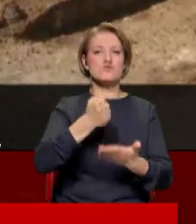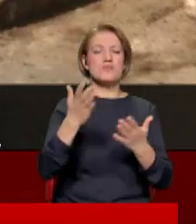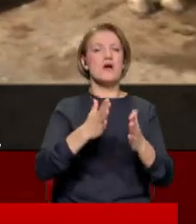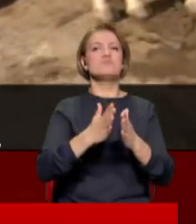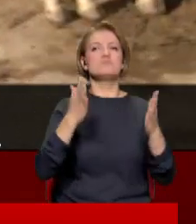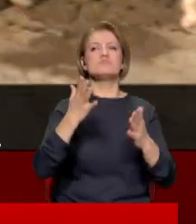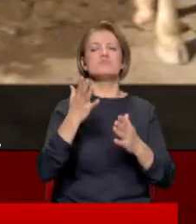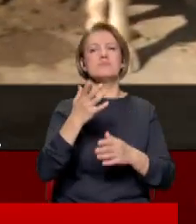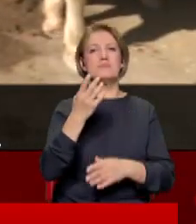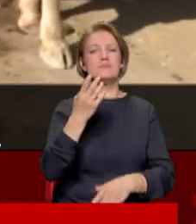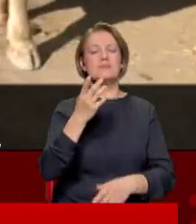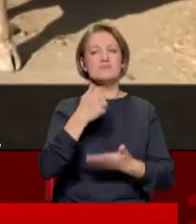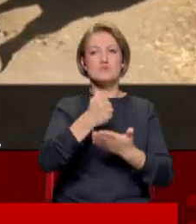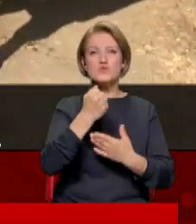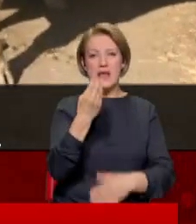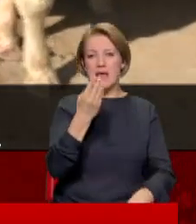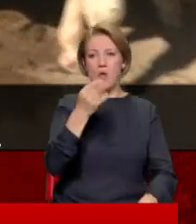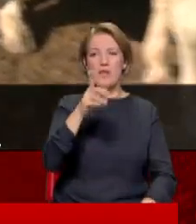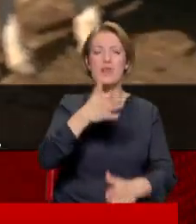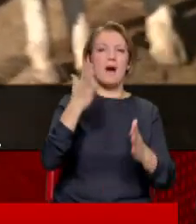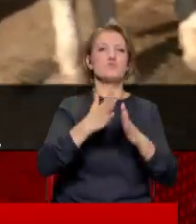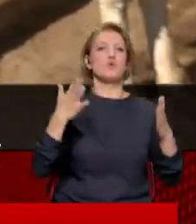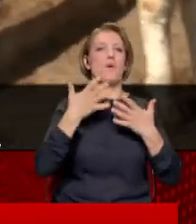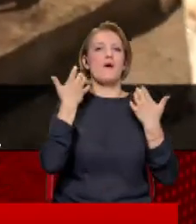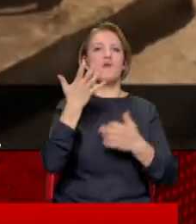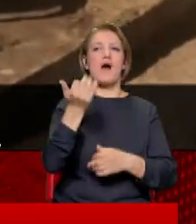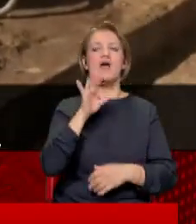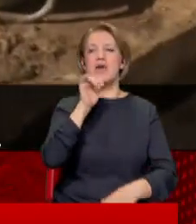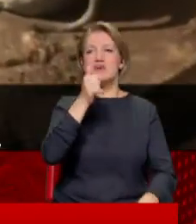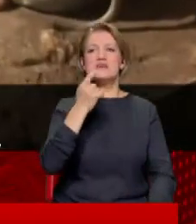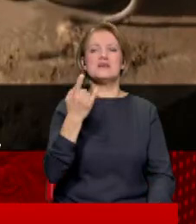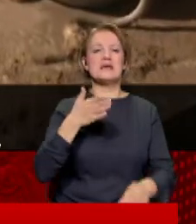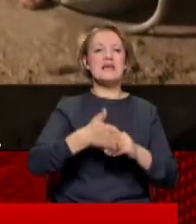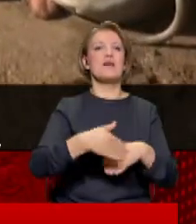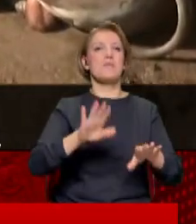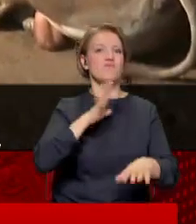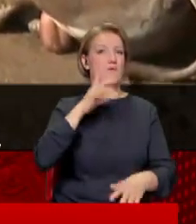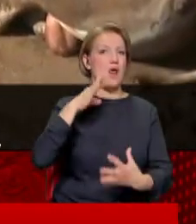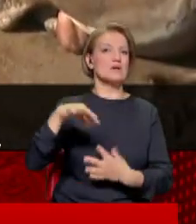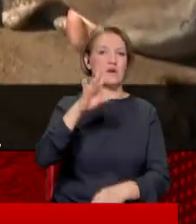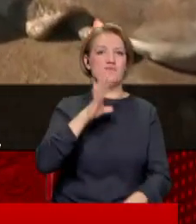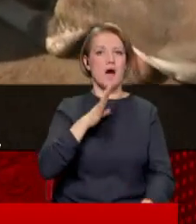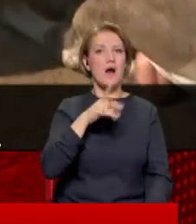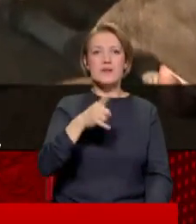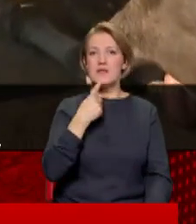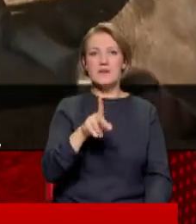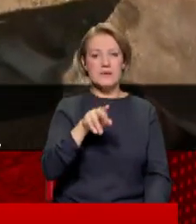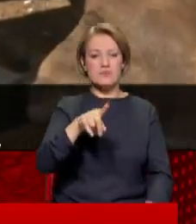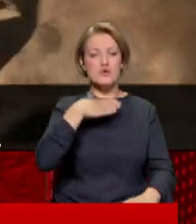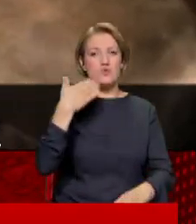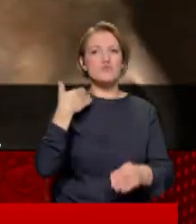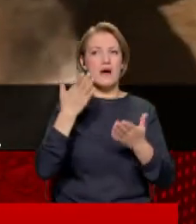geniş olanlar daha büyük hayvanları seçiyorlar. Hiç kesemeyenler de var dediğimiz gibi. Burada